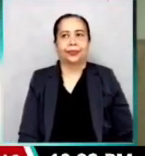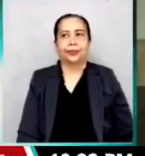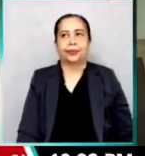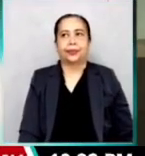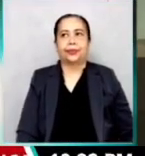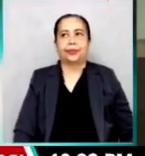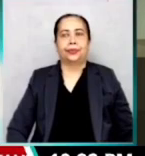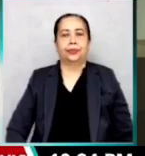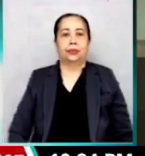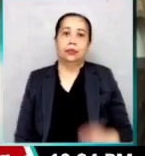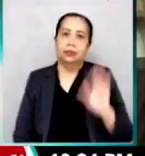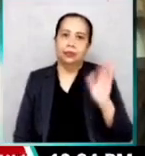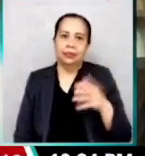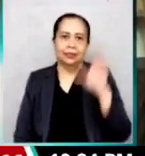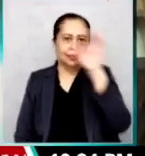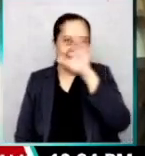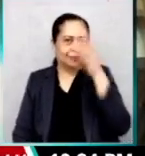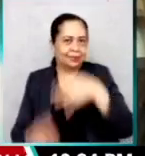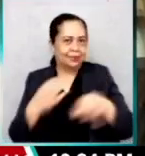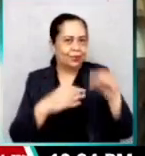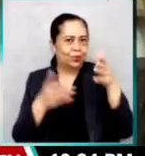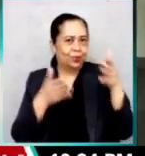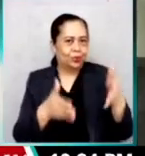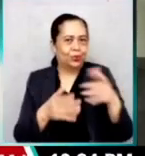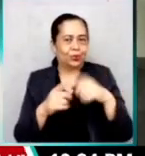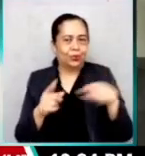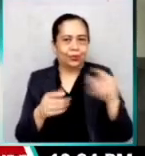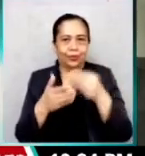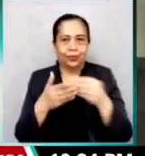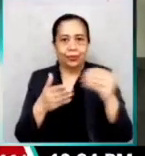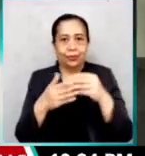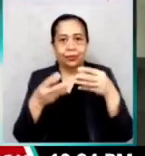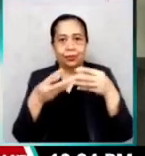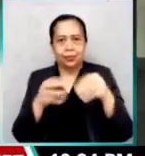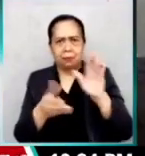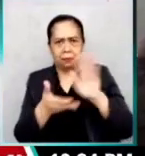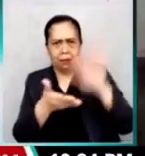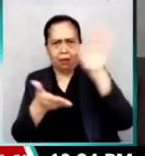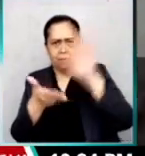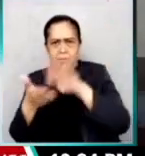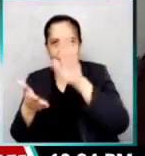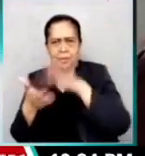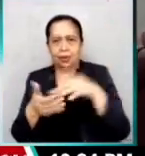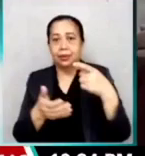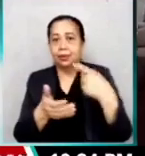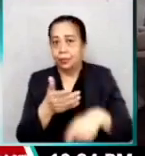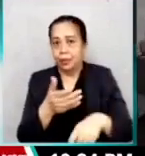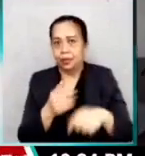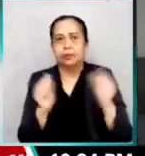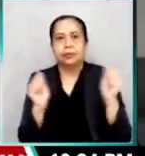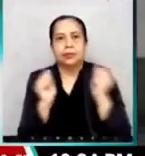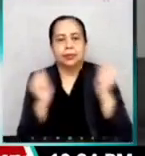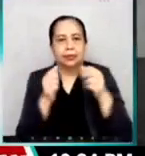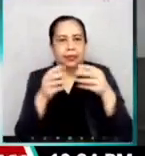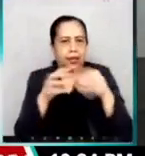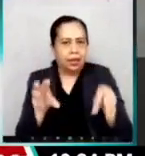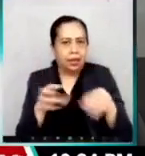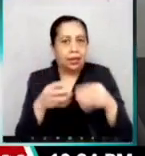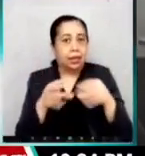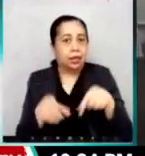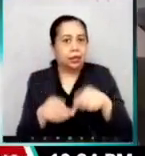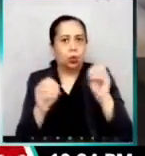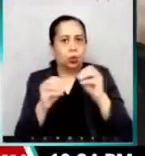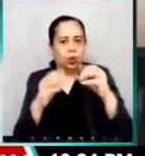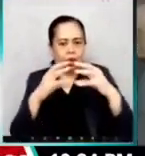Tila nakahanap ng alternatibo ang ilang mamimili sa itlog na mahal na rin ang presyo. Frozen egg o mga itlog ito na walang shell